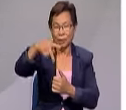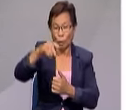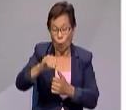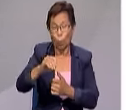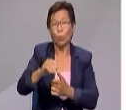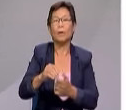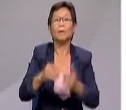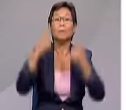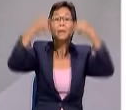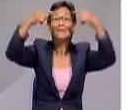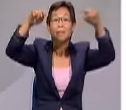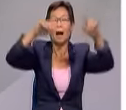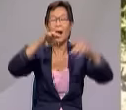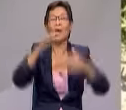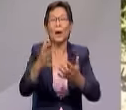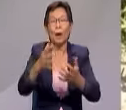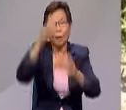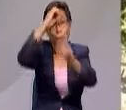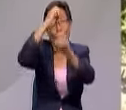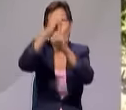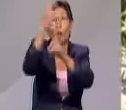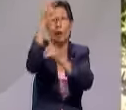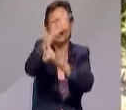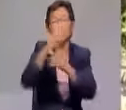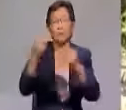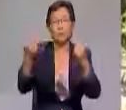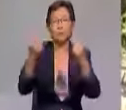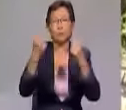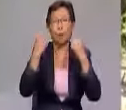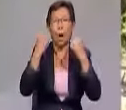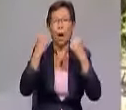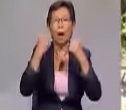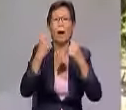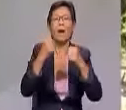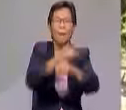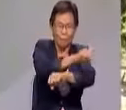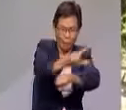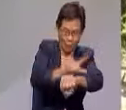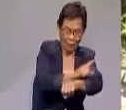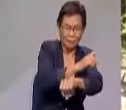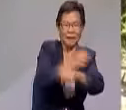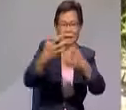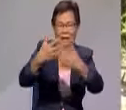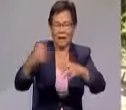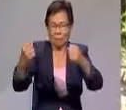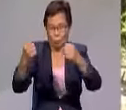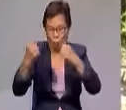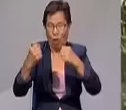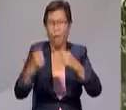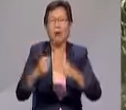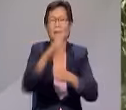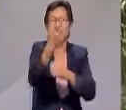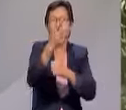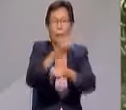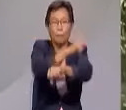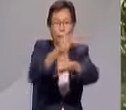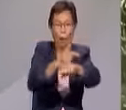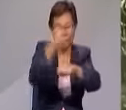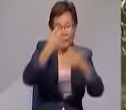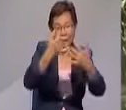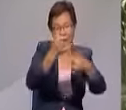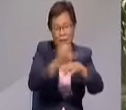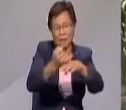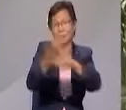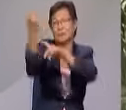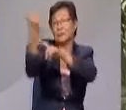itu selaras aspirasi kerajaan memperkasa kelestarian sektor peladangan dan perkilangan. Ia merupakan skim kebangsaan bagi industri sawit